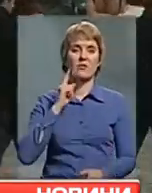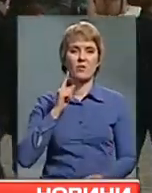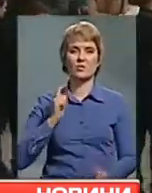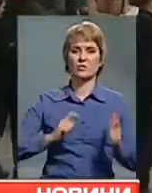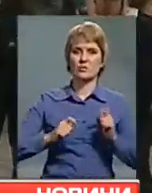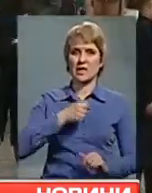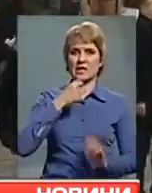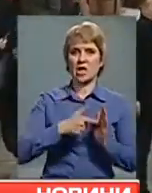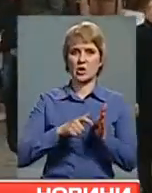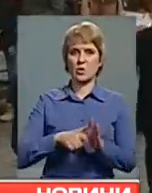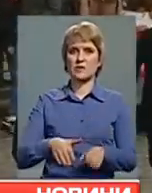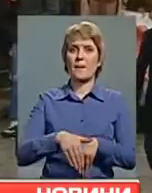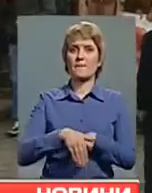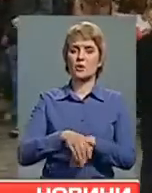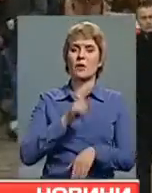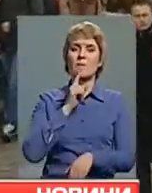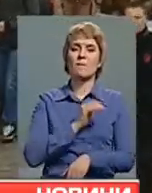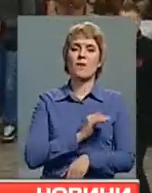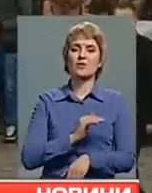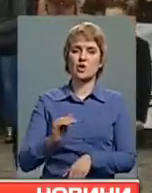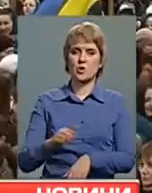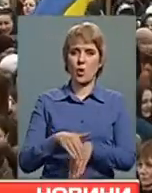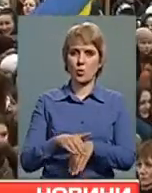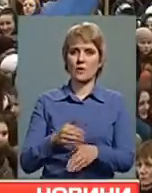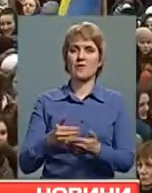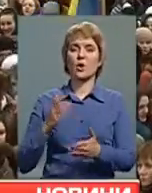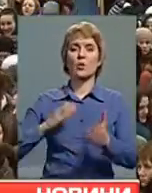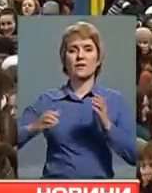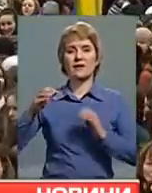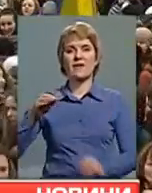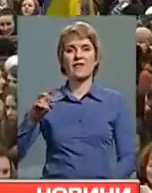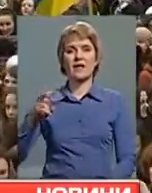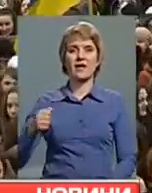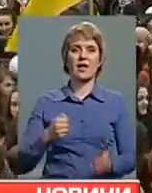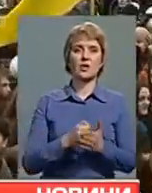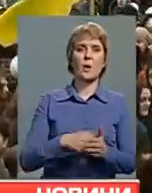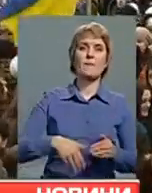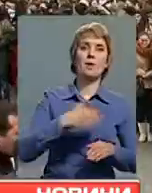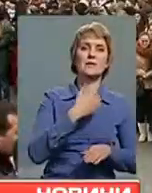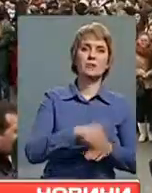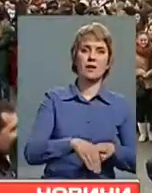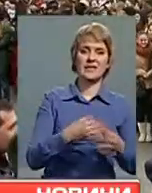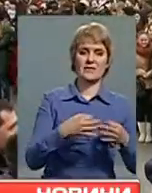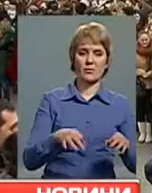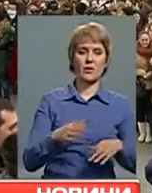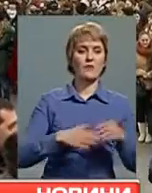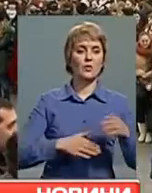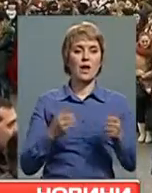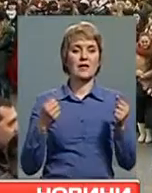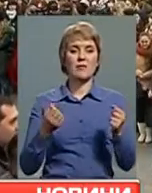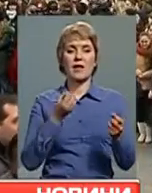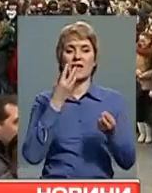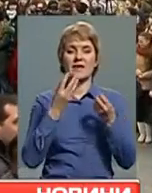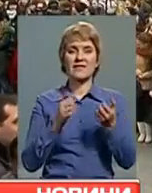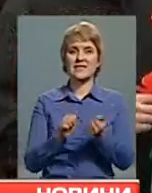мовчазною ходою від університету Франка до проспекту Свободи. В руках тримали власноруч виготовлені паперові маки, як символ пам'яті.